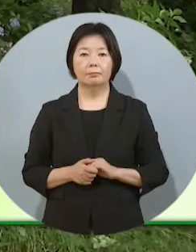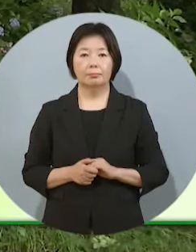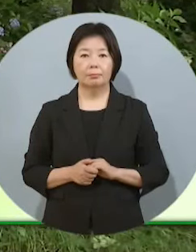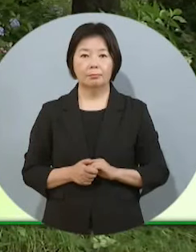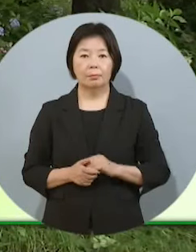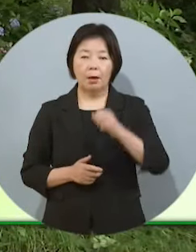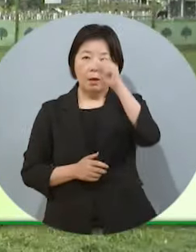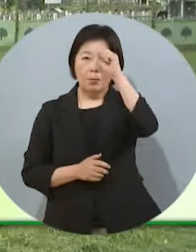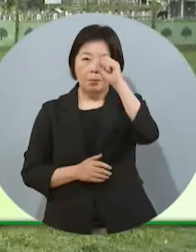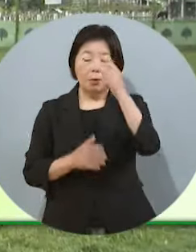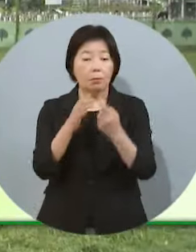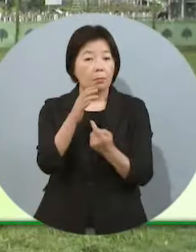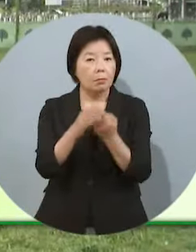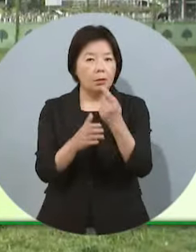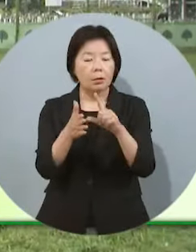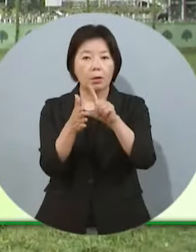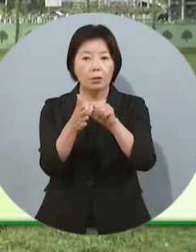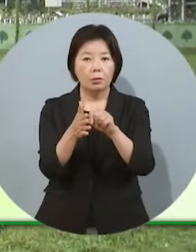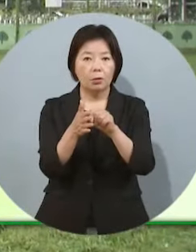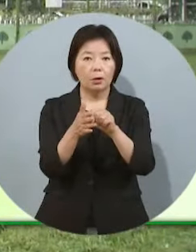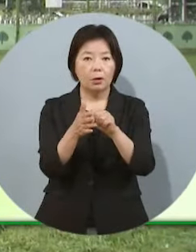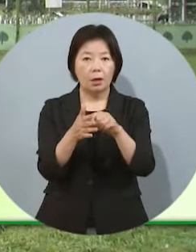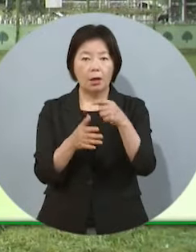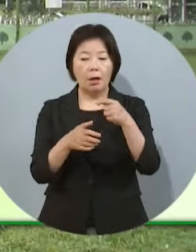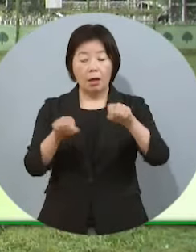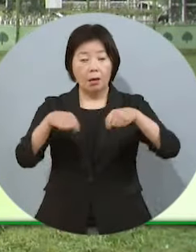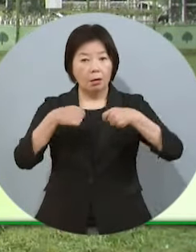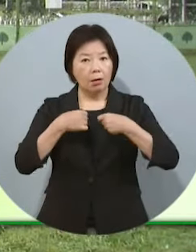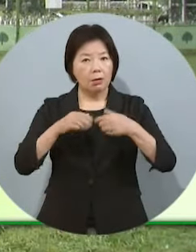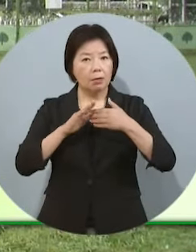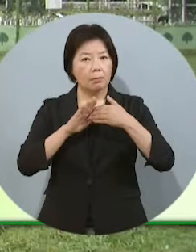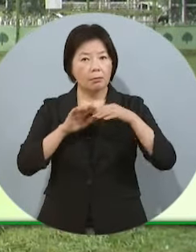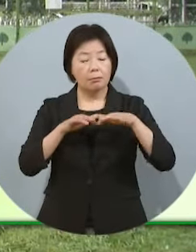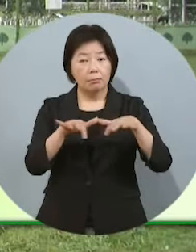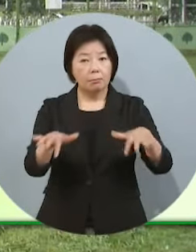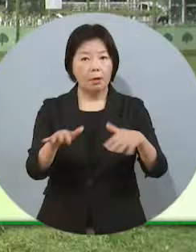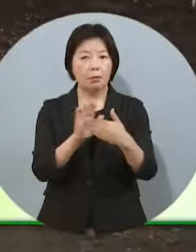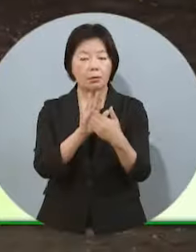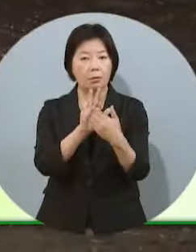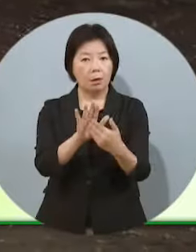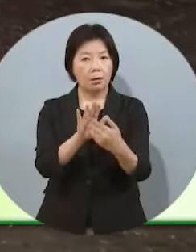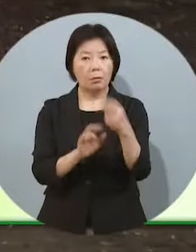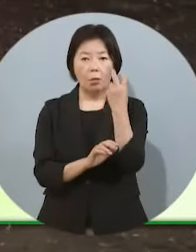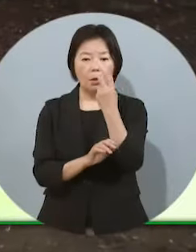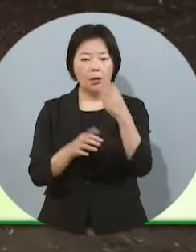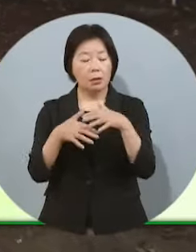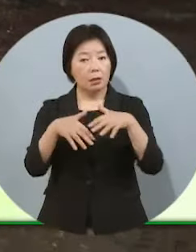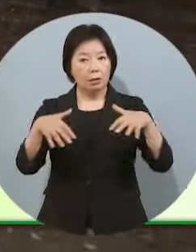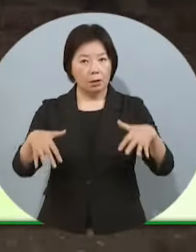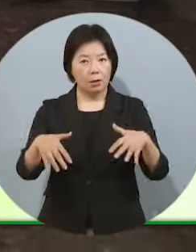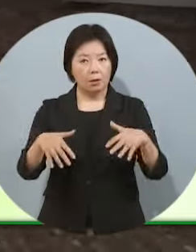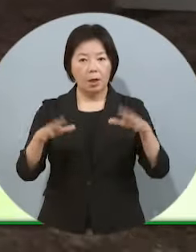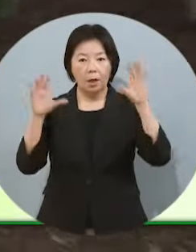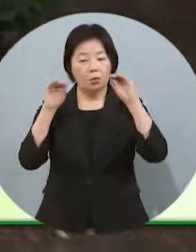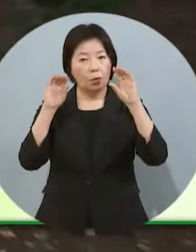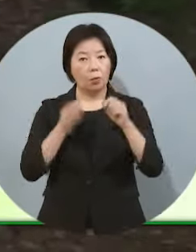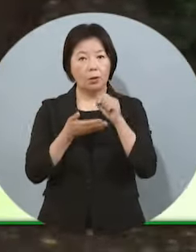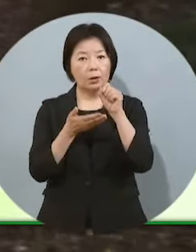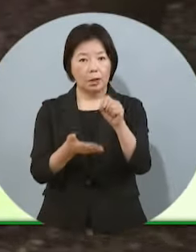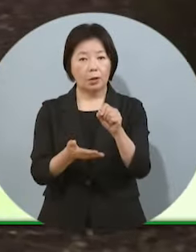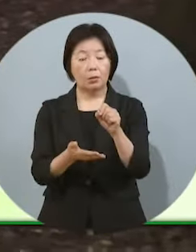患者発生時には感染拡大防止のための検査体制の確保と情報提供を行います